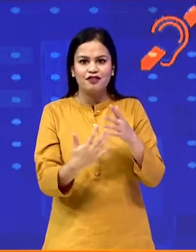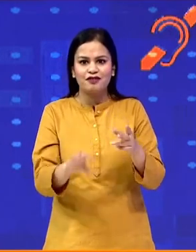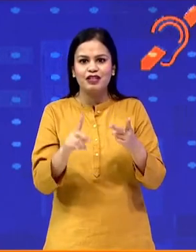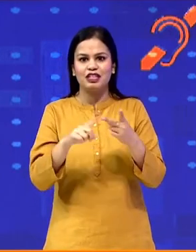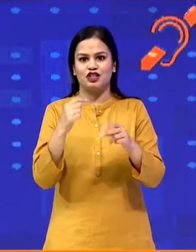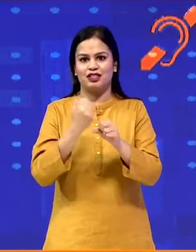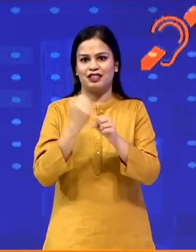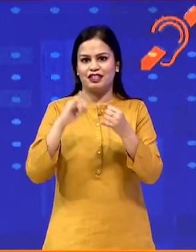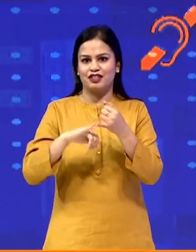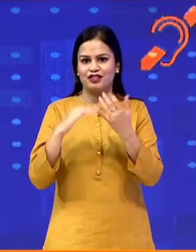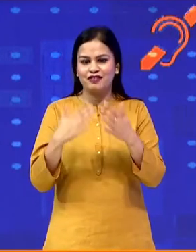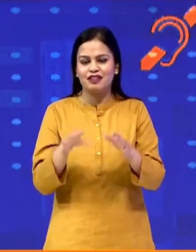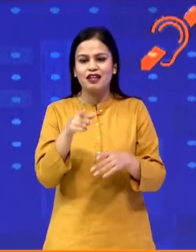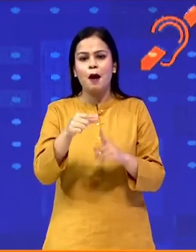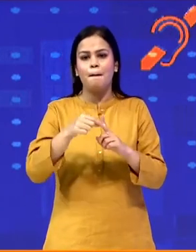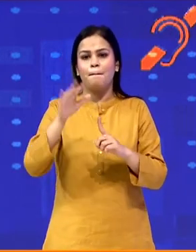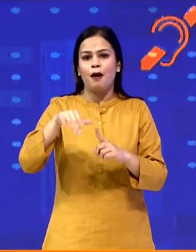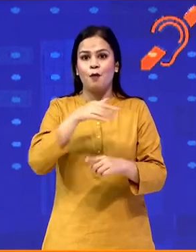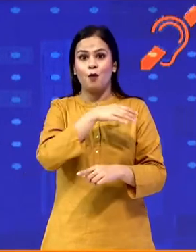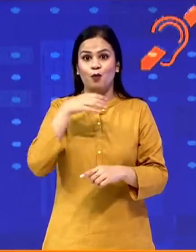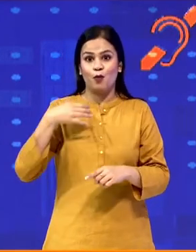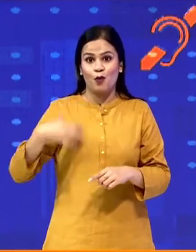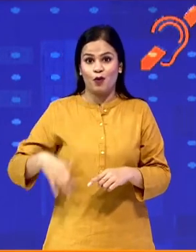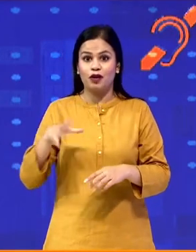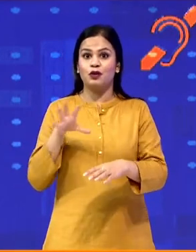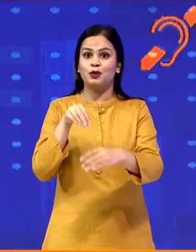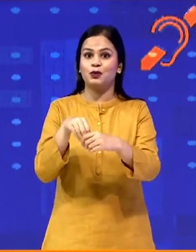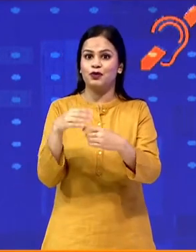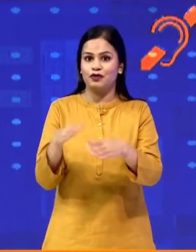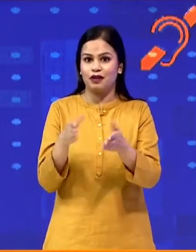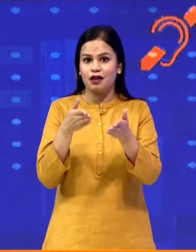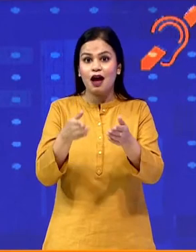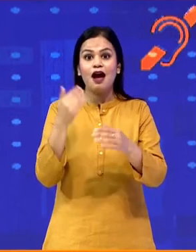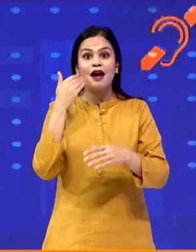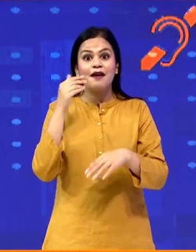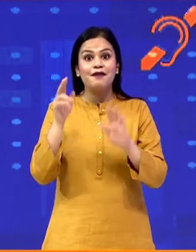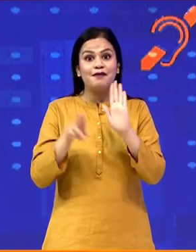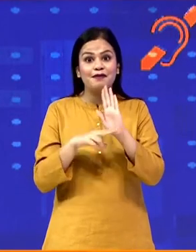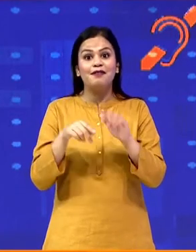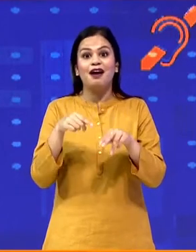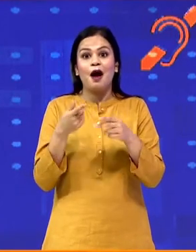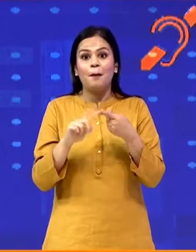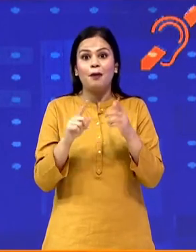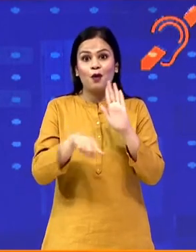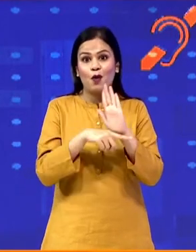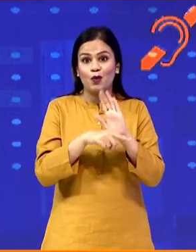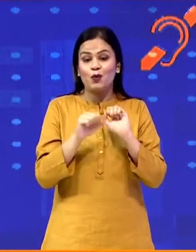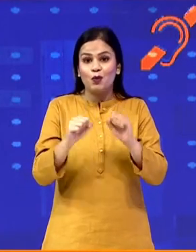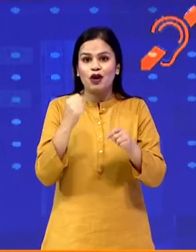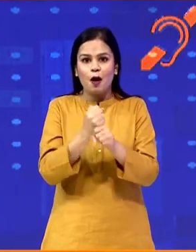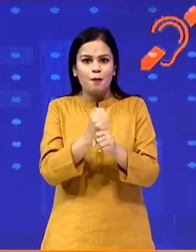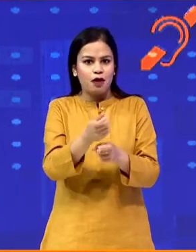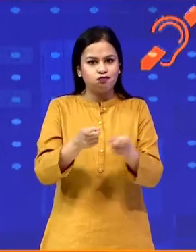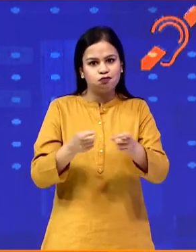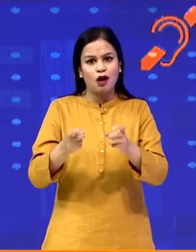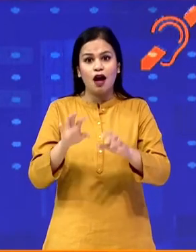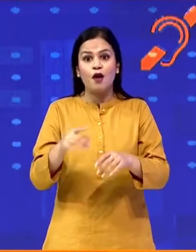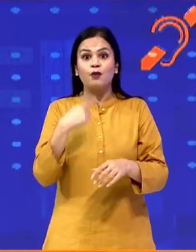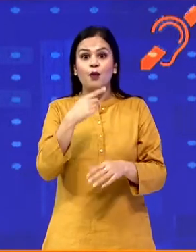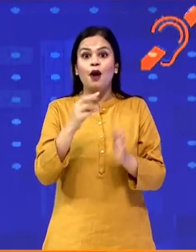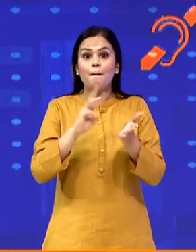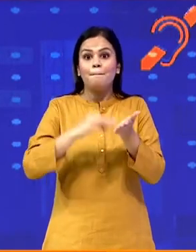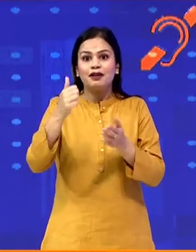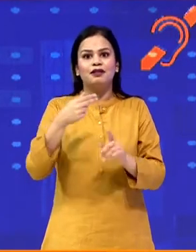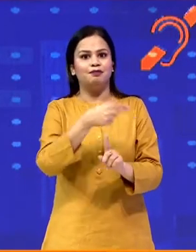फैक्ट्री बनाया पार्लियामेंट्री बोर्ड में आप रहे जब जब कांग्रेस की सरकारी आई चार-चार प्रधानमंत्री ने आपको मिनिस्टर